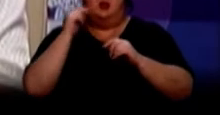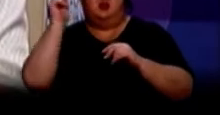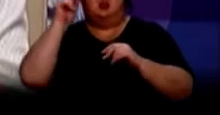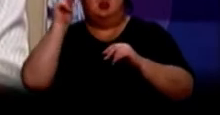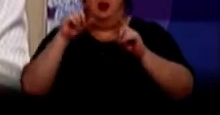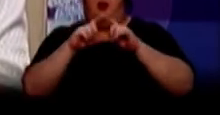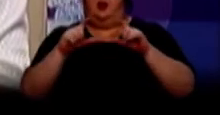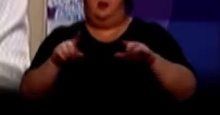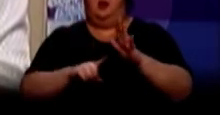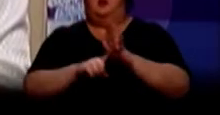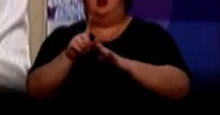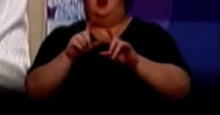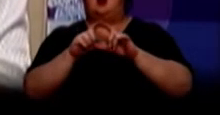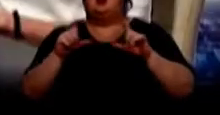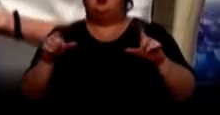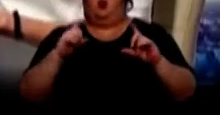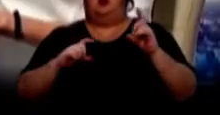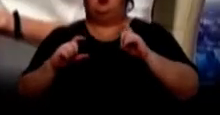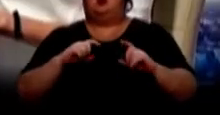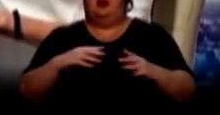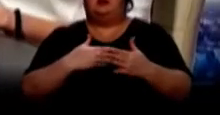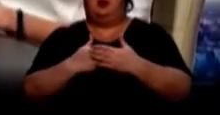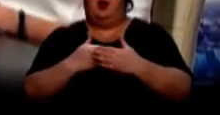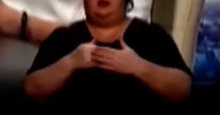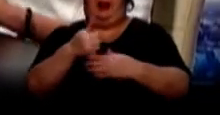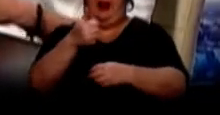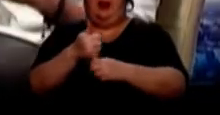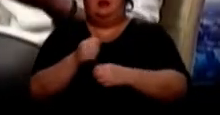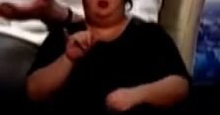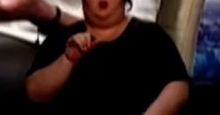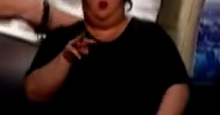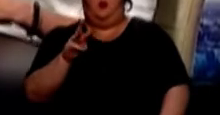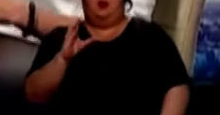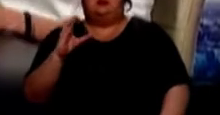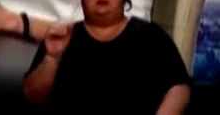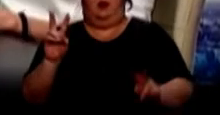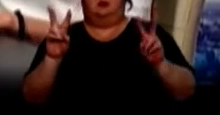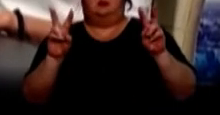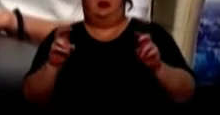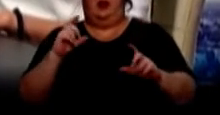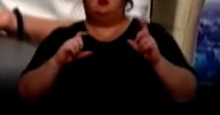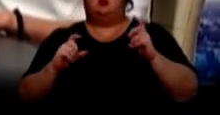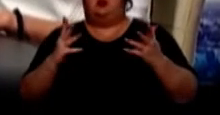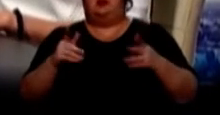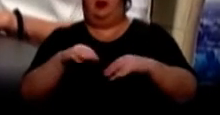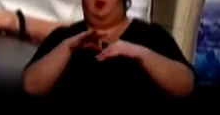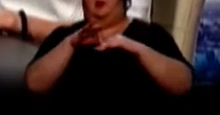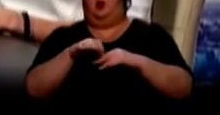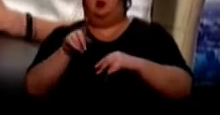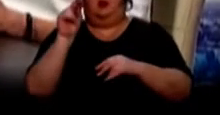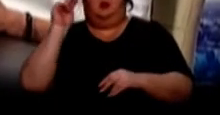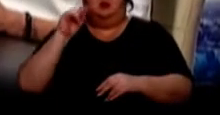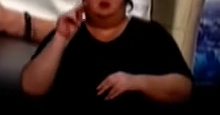проект «Школа студентського активу «Лідер УМСА». І, власне, студенти, які проходять навчання, вони